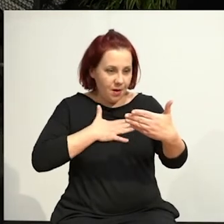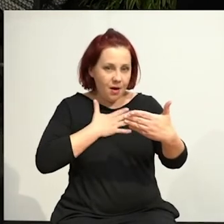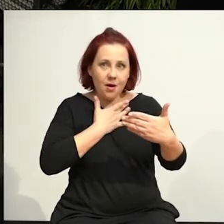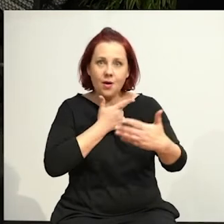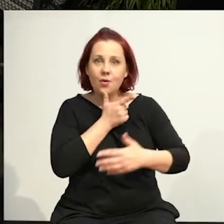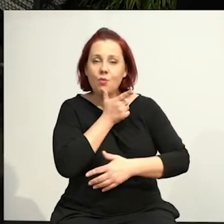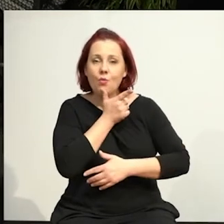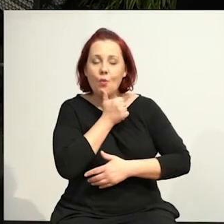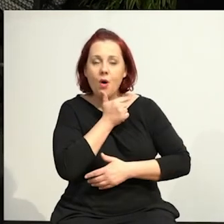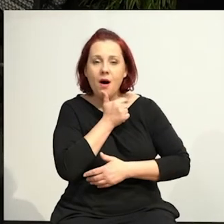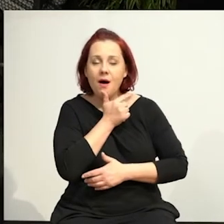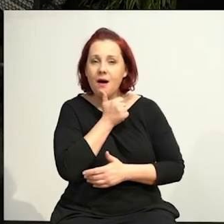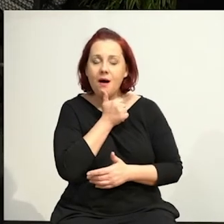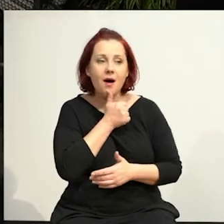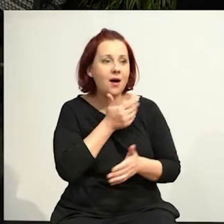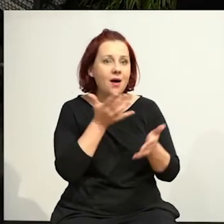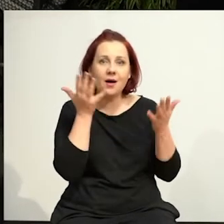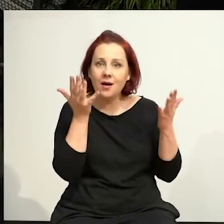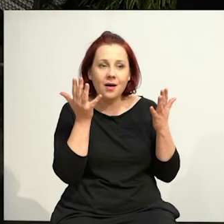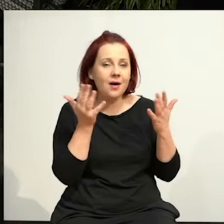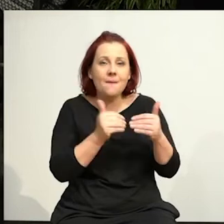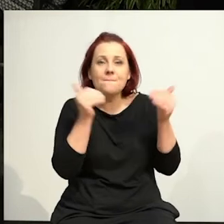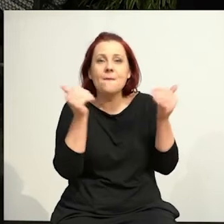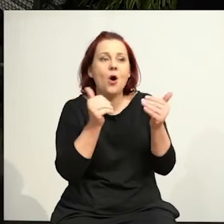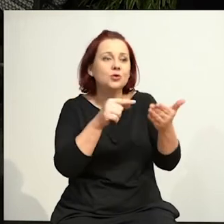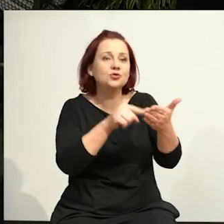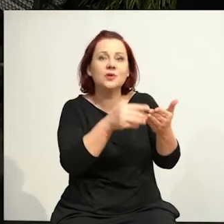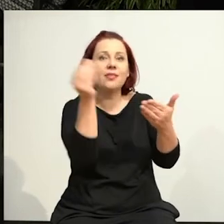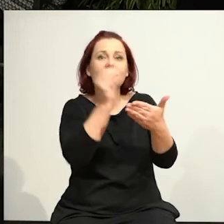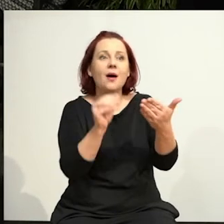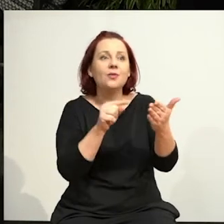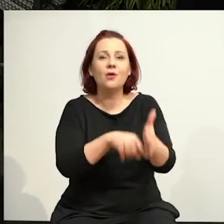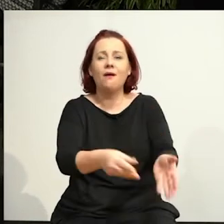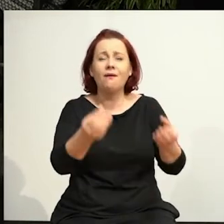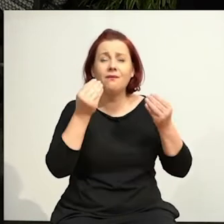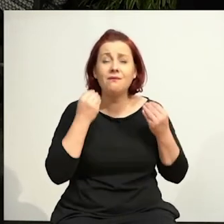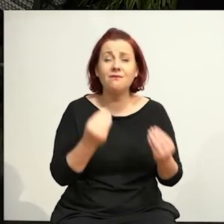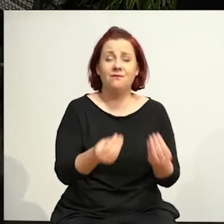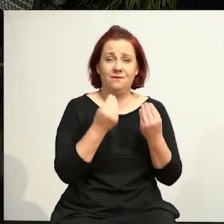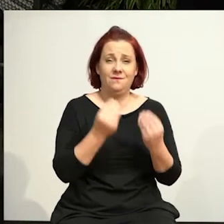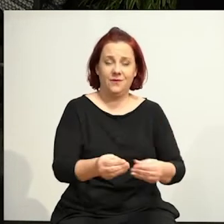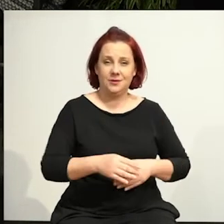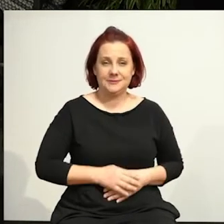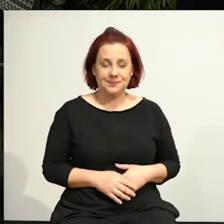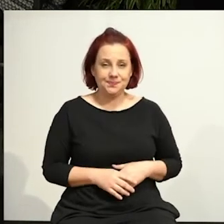nie, że można stworzyć coś tak absolutnie doskonałego, coś, co